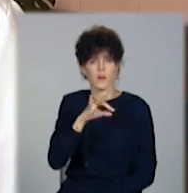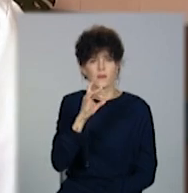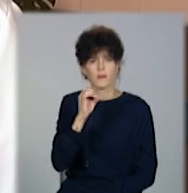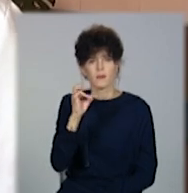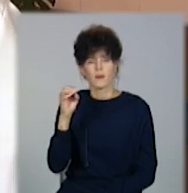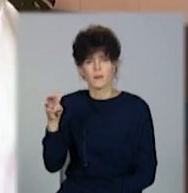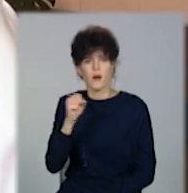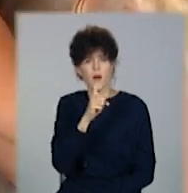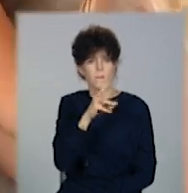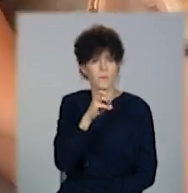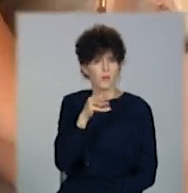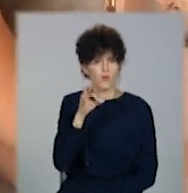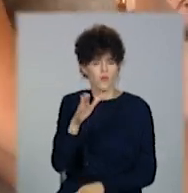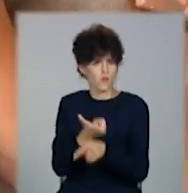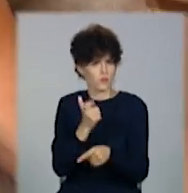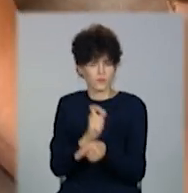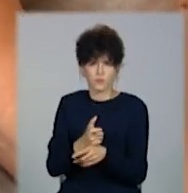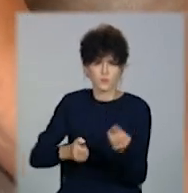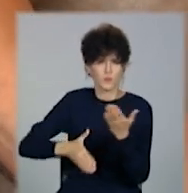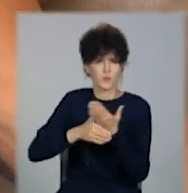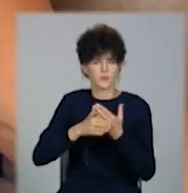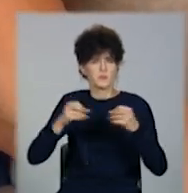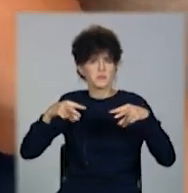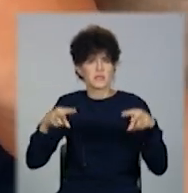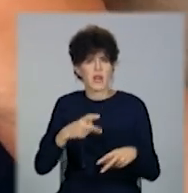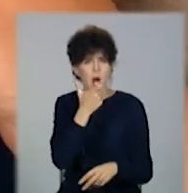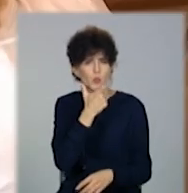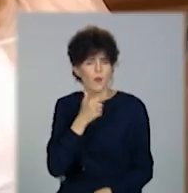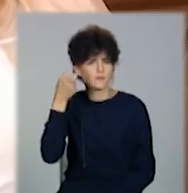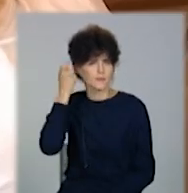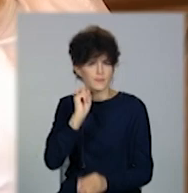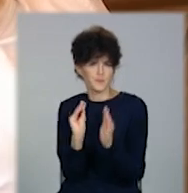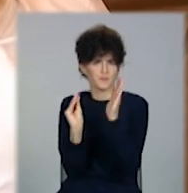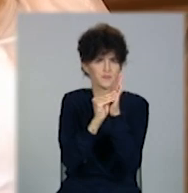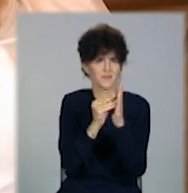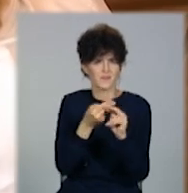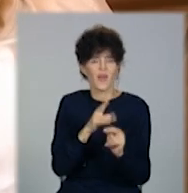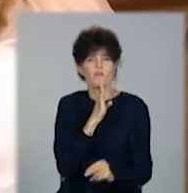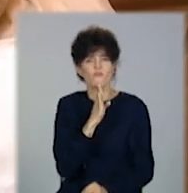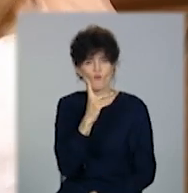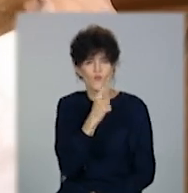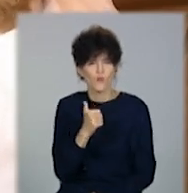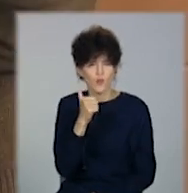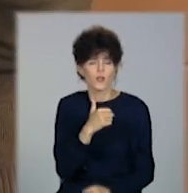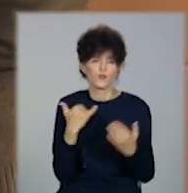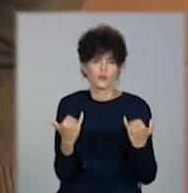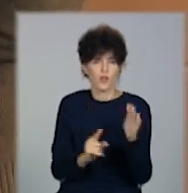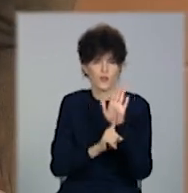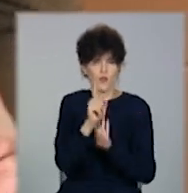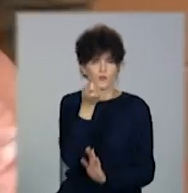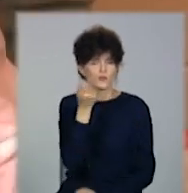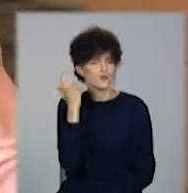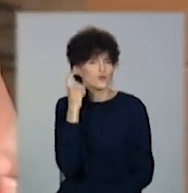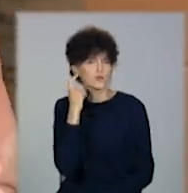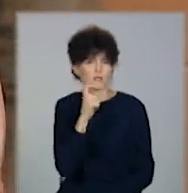дуже добре допомагає. Апарати акуратно встановлюють у вуха маленької Вікторії. Цієї миті вона вперше